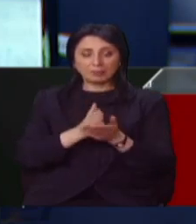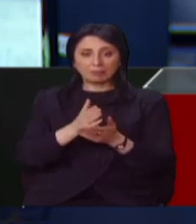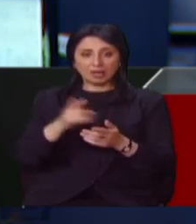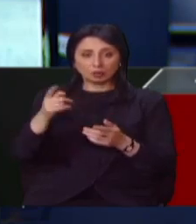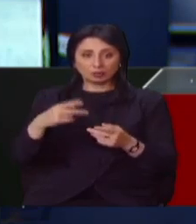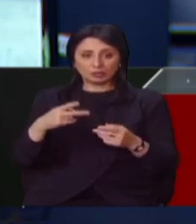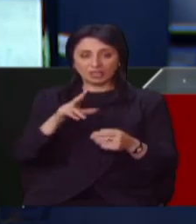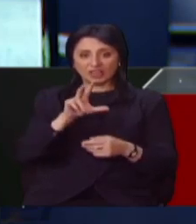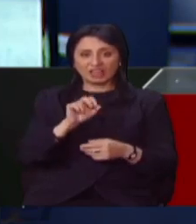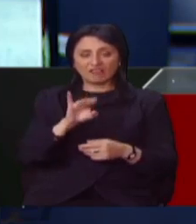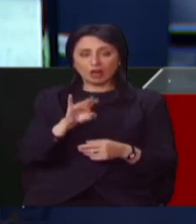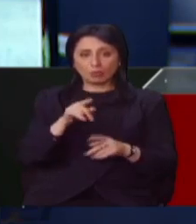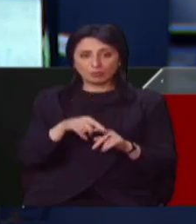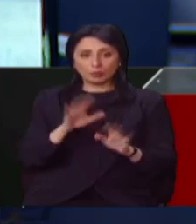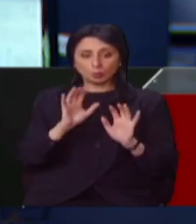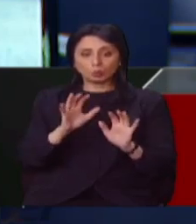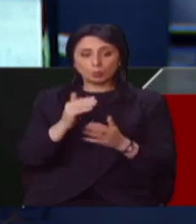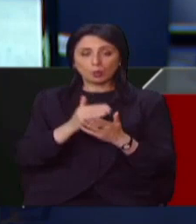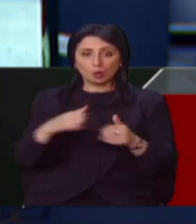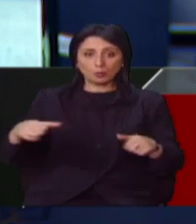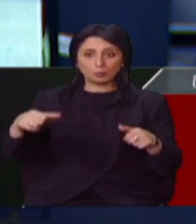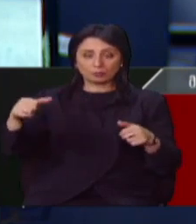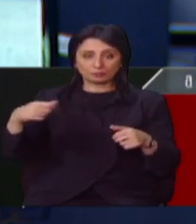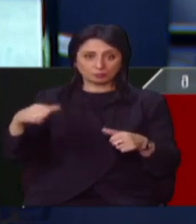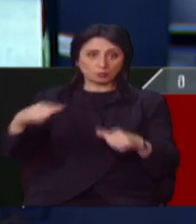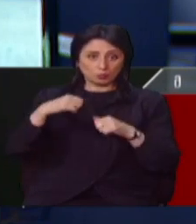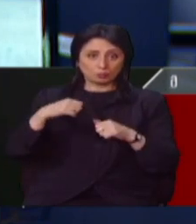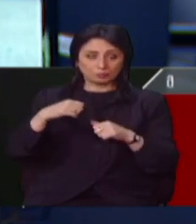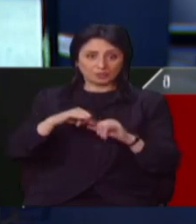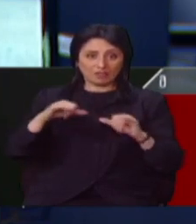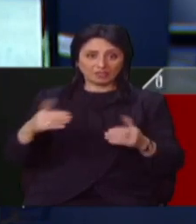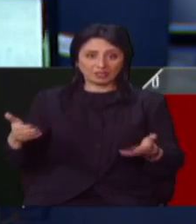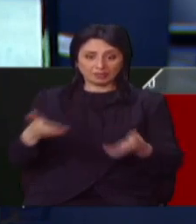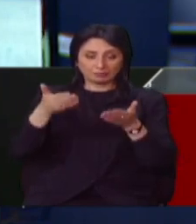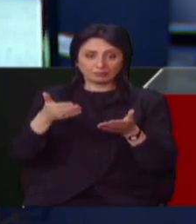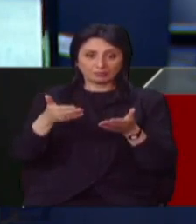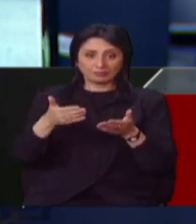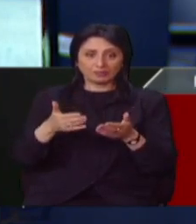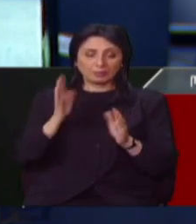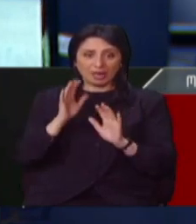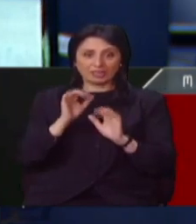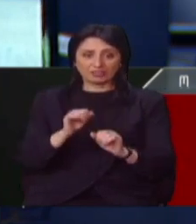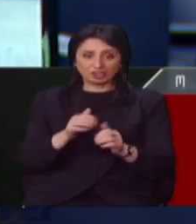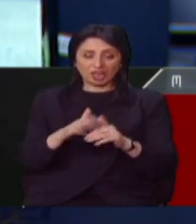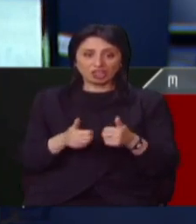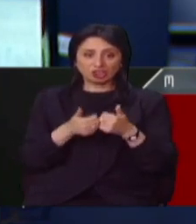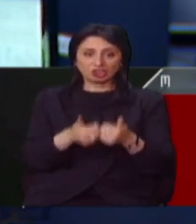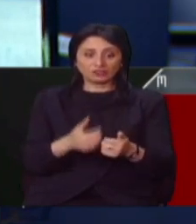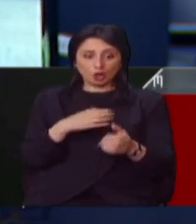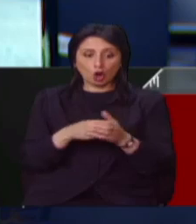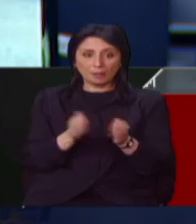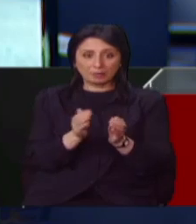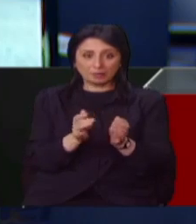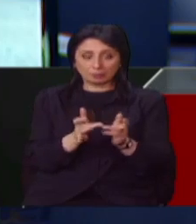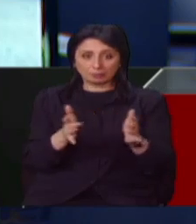software development-ი და პროგრამული უზრუნველყოფა, რაც თვითონ სოფლიოში ტრენდი იყო, განევითარებინა და მხარი დაეჭირა და ხელი შეეწყო ჩვენაერი